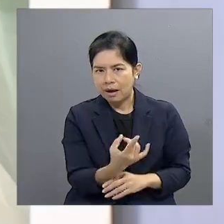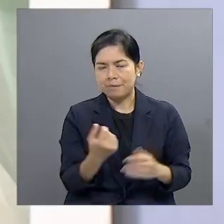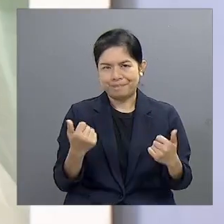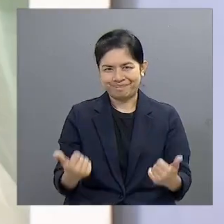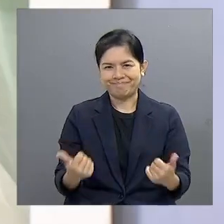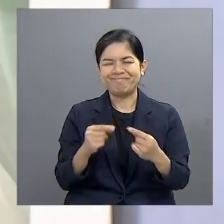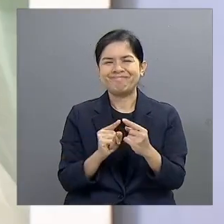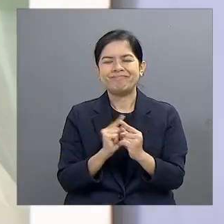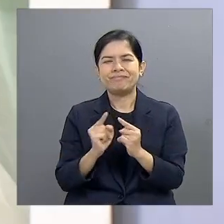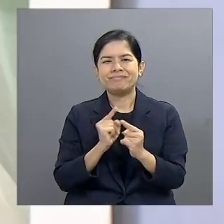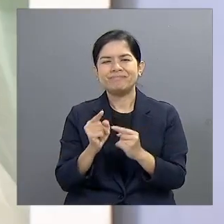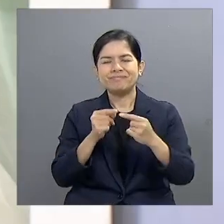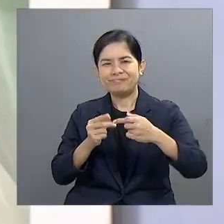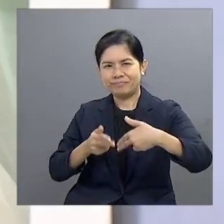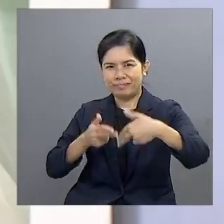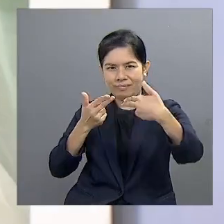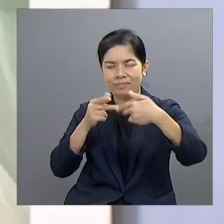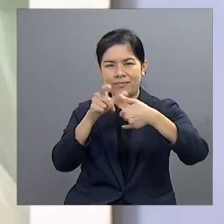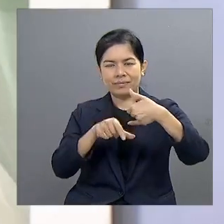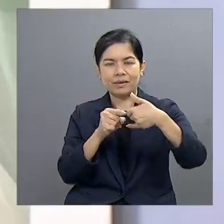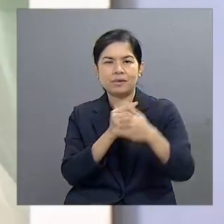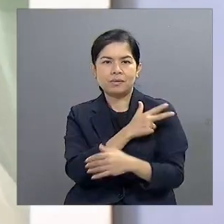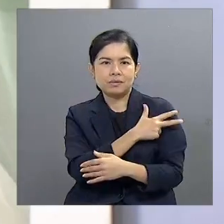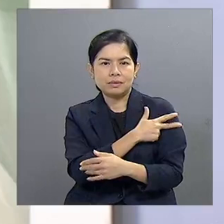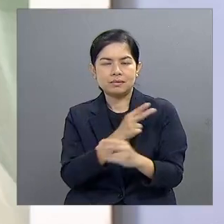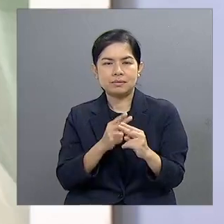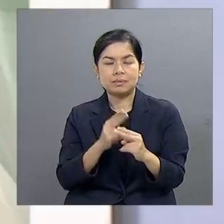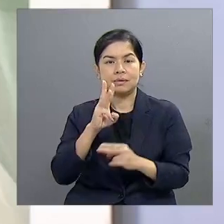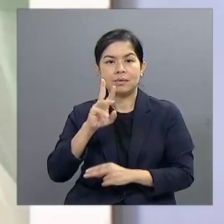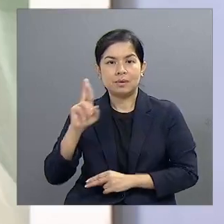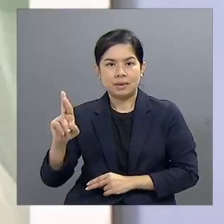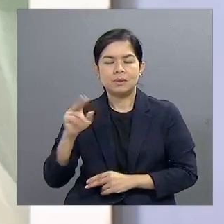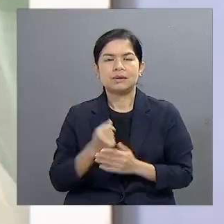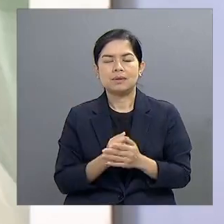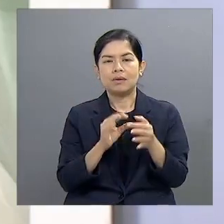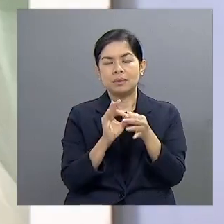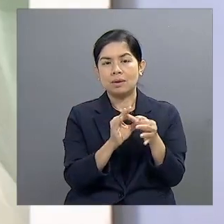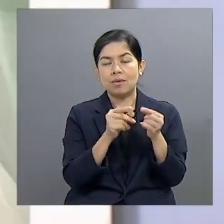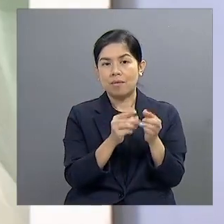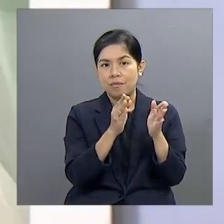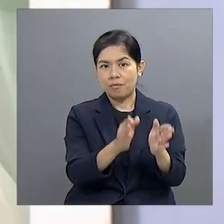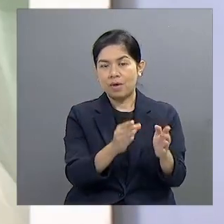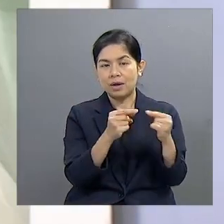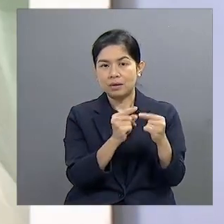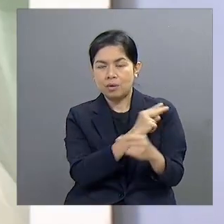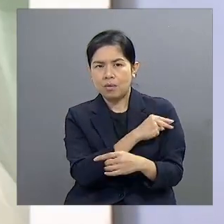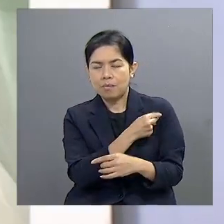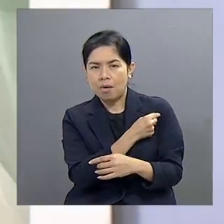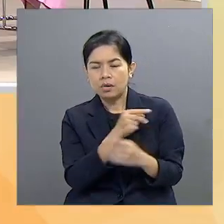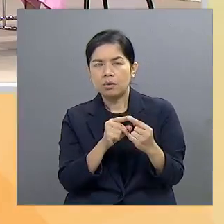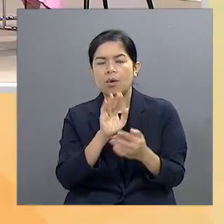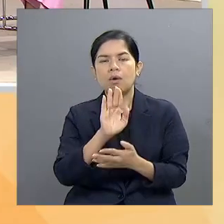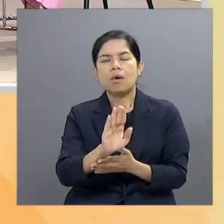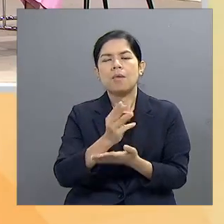านวิดีโอคอลกับดร.วริศวงศ์พิพิธสาขาสุขศึกษาและพละศึกษาคณะครุศาสตร์จุฬาลงกรณ์มหาวิทยาลัยค่ะส